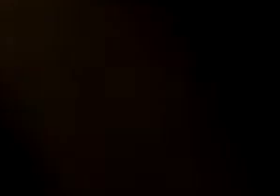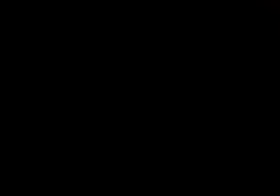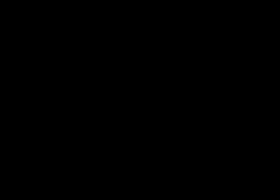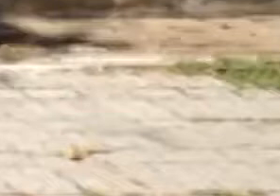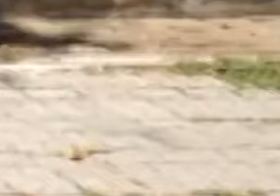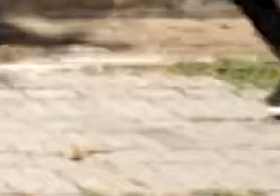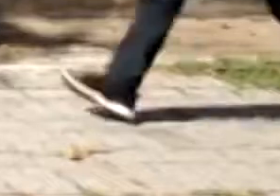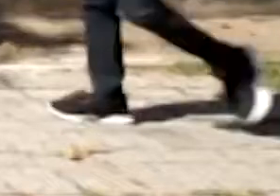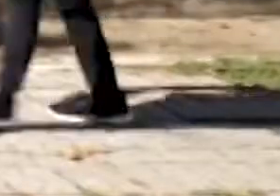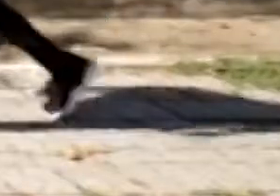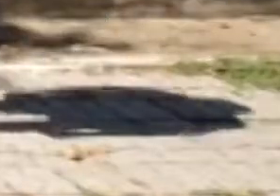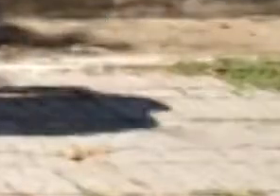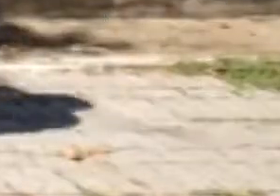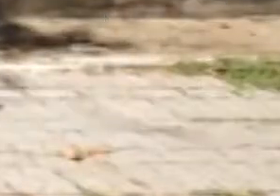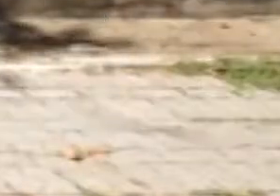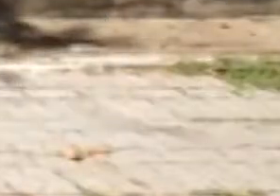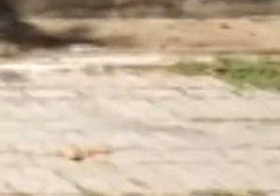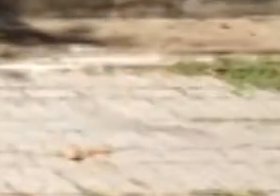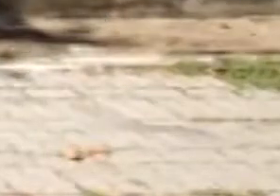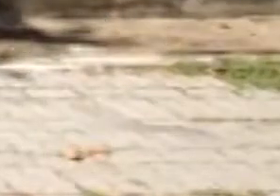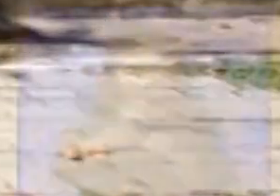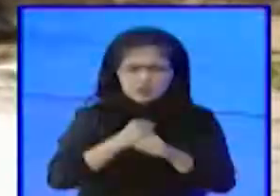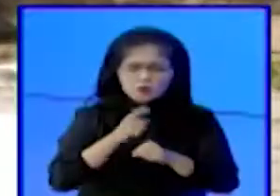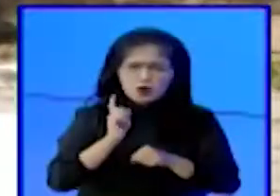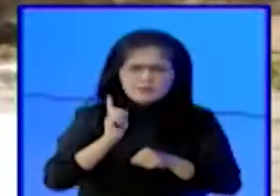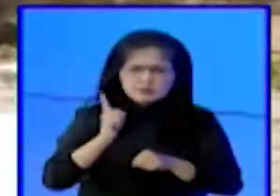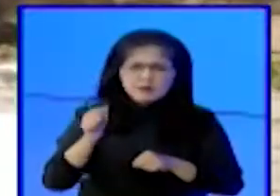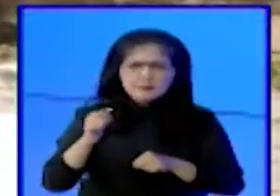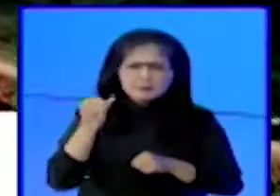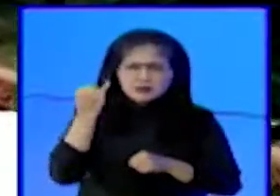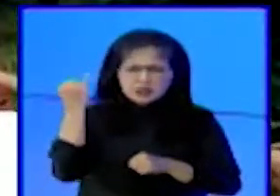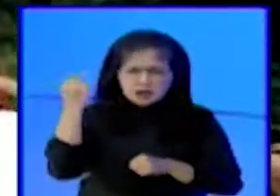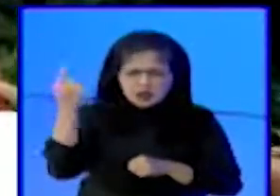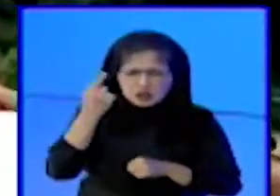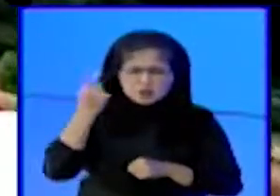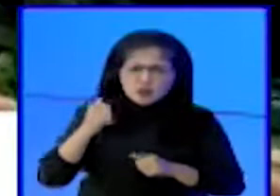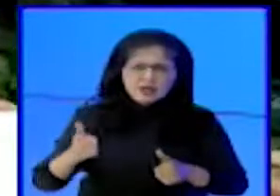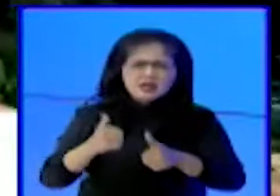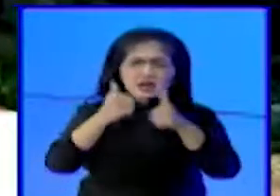Nama Kupang kini mendunia, salah satunya karena kerajinan khas masyarakat Nusa Tenggara.